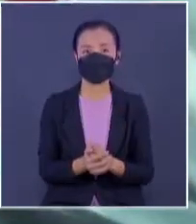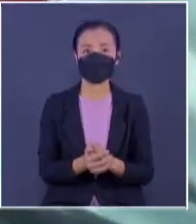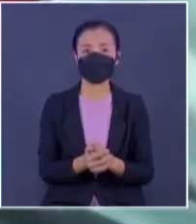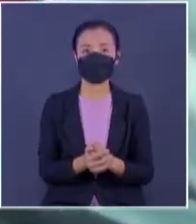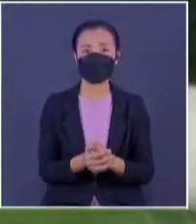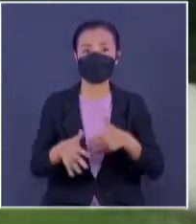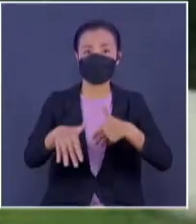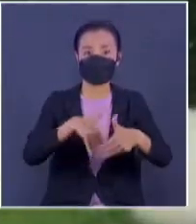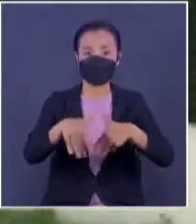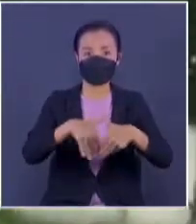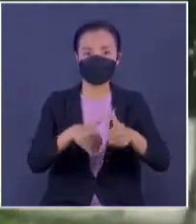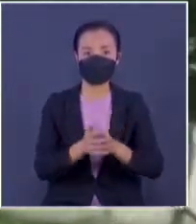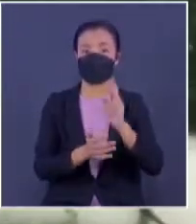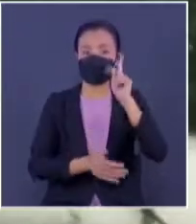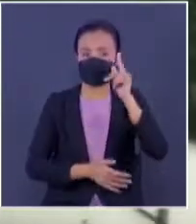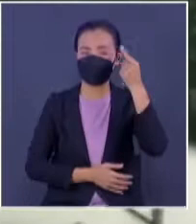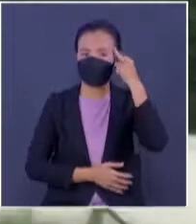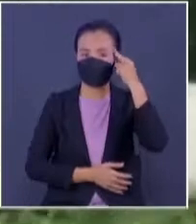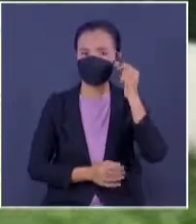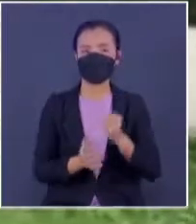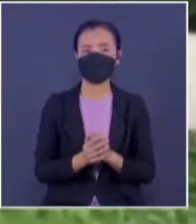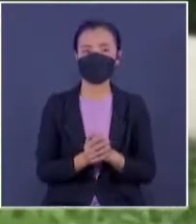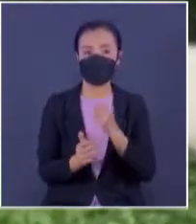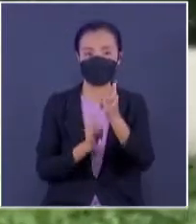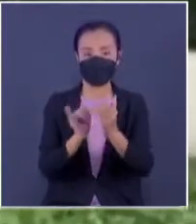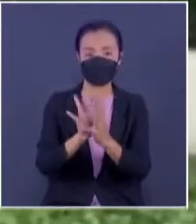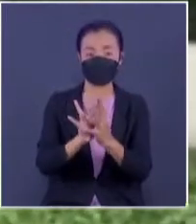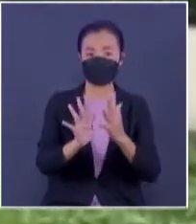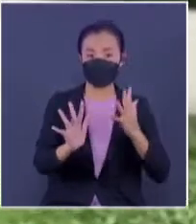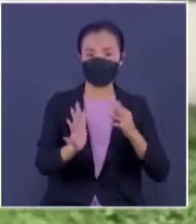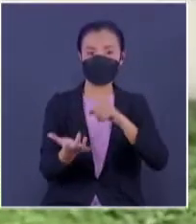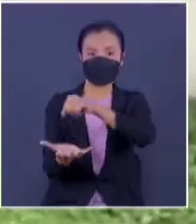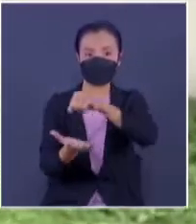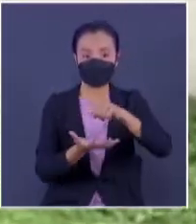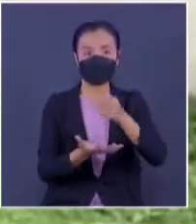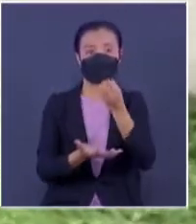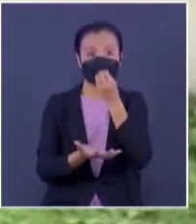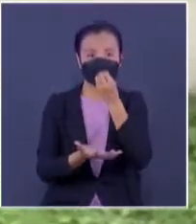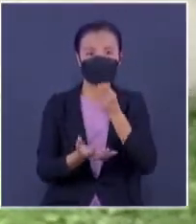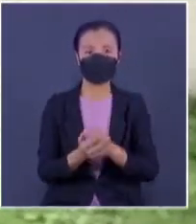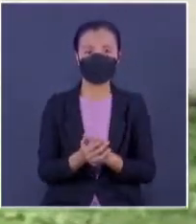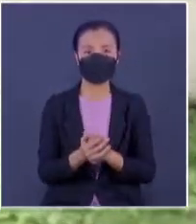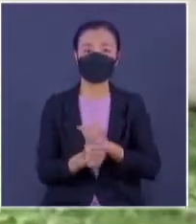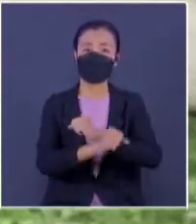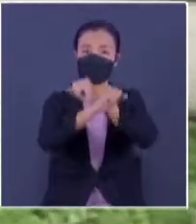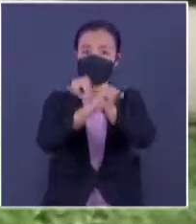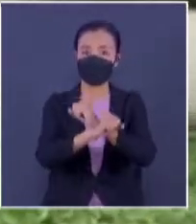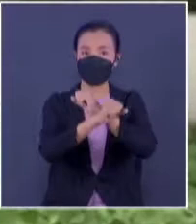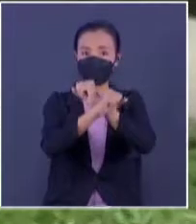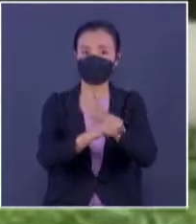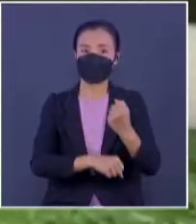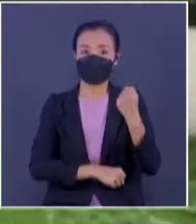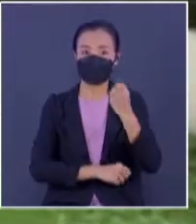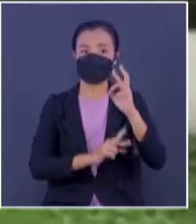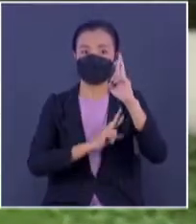ชนจำนวนมากนะคะที่ได้ทราบข่าวต่างก็เดินทางมาต่อแถวรับแจกข้าวกล่องโดยมีการคุมเข้มตามมาตรการนะคะเฝ้า